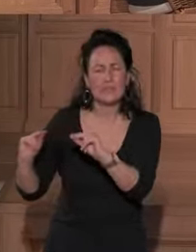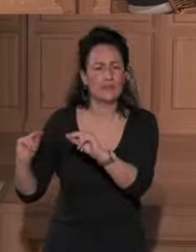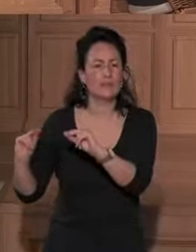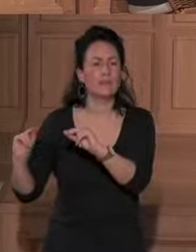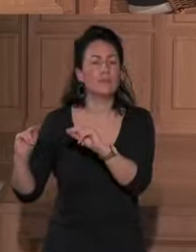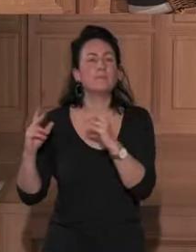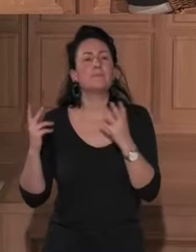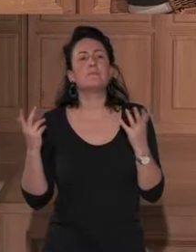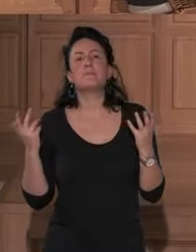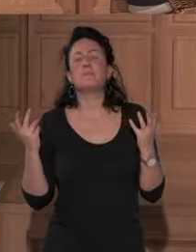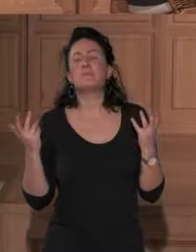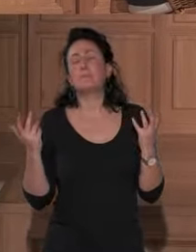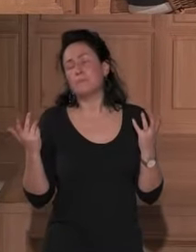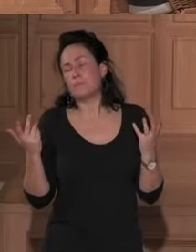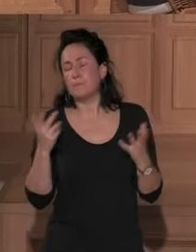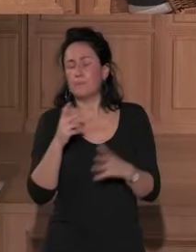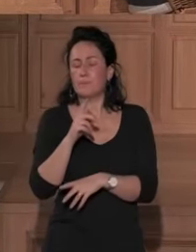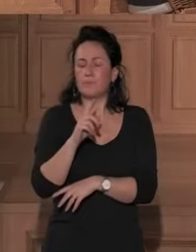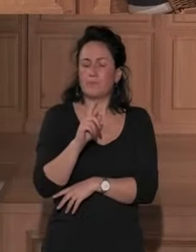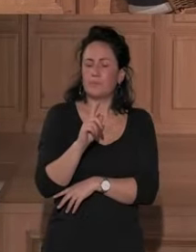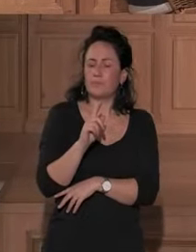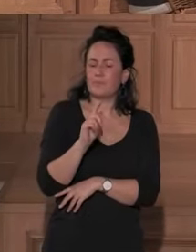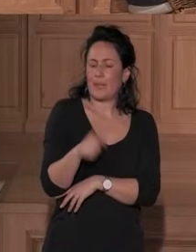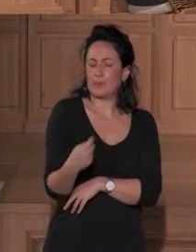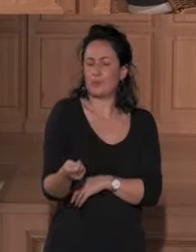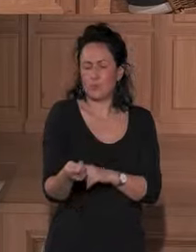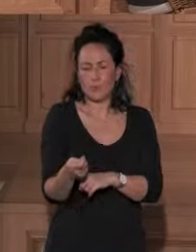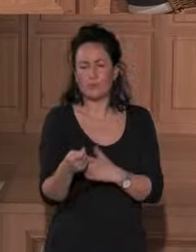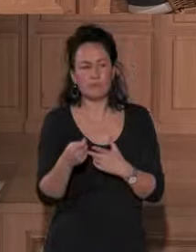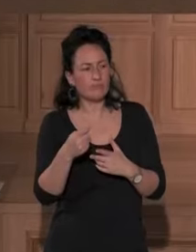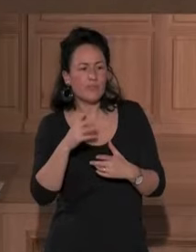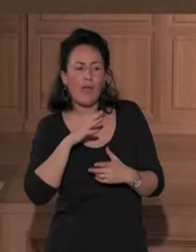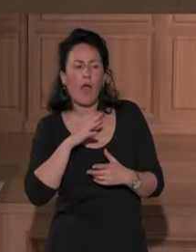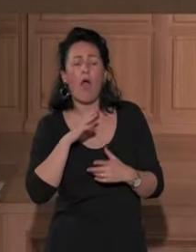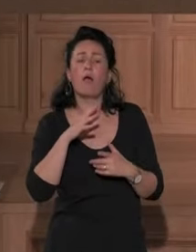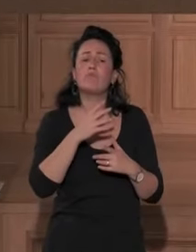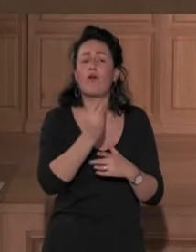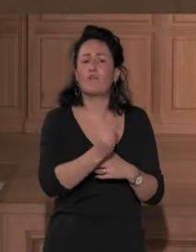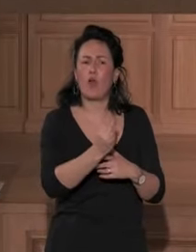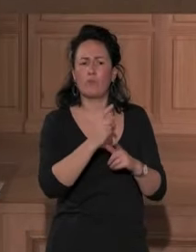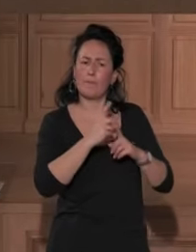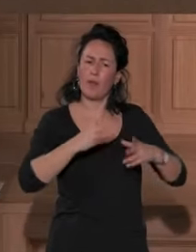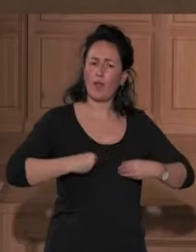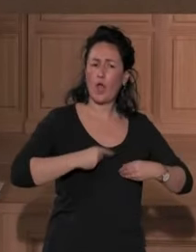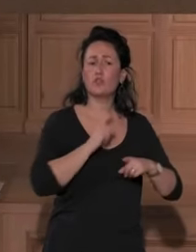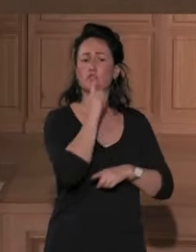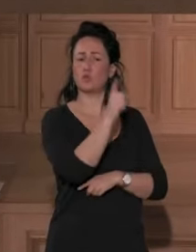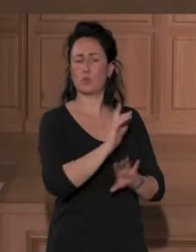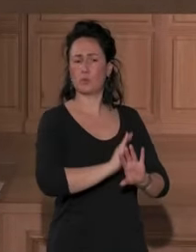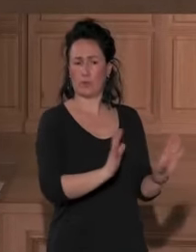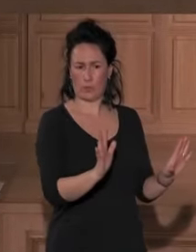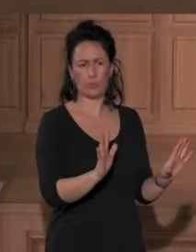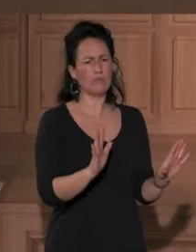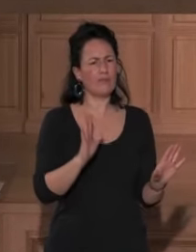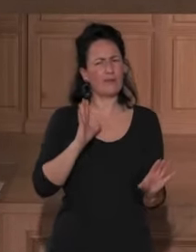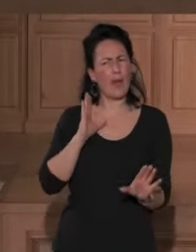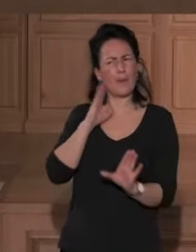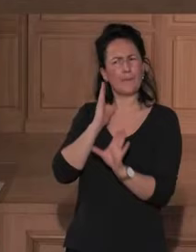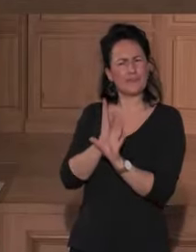situations, évidemment, pour ceux qui ont la chance, qui sont en accueil de jour, il y a toujours le psychologue qui travaille aussi une fois par